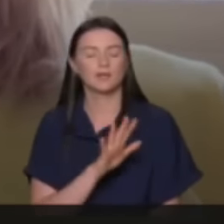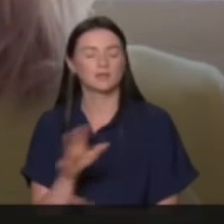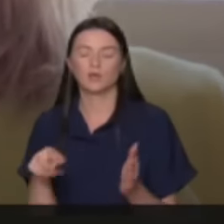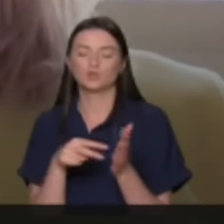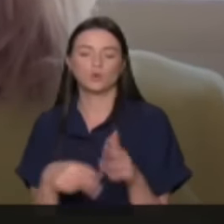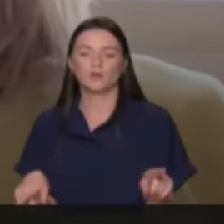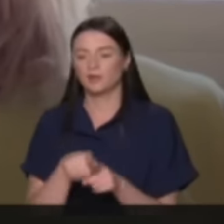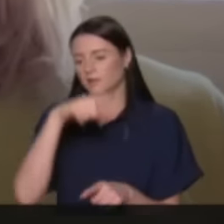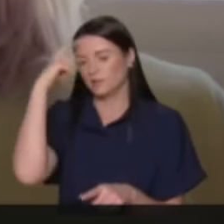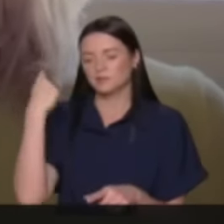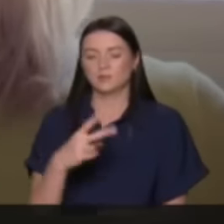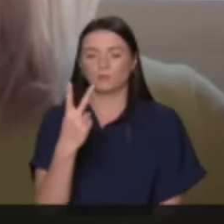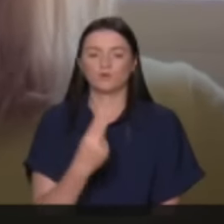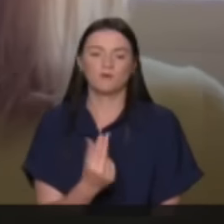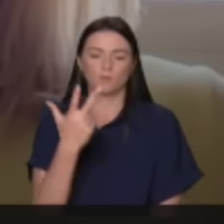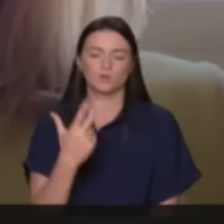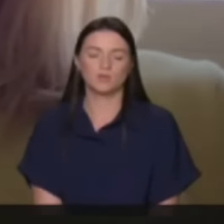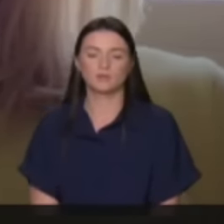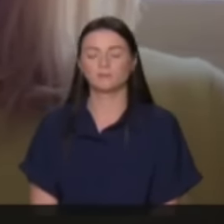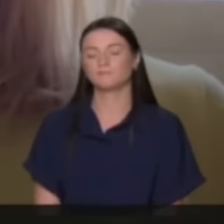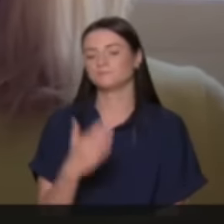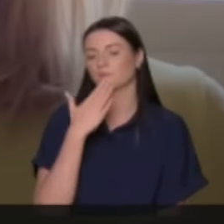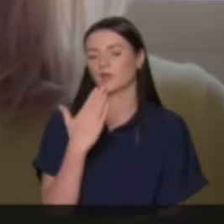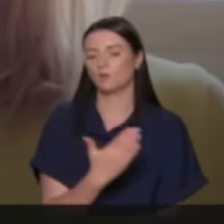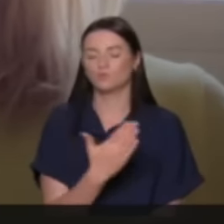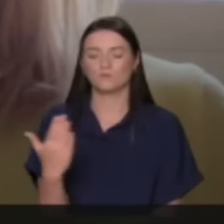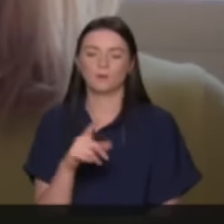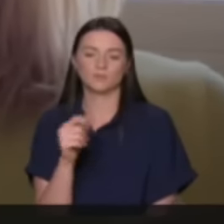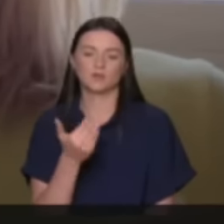такій спеці по 2-3 дні. Катерина, дякую вам за вашу консультацію.